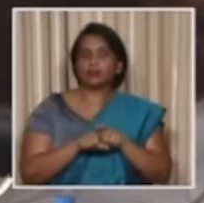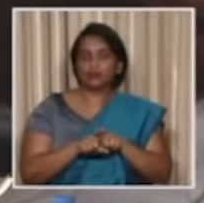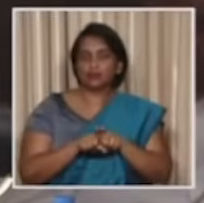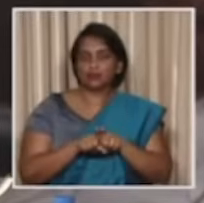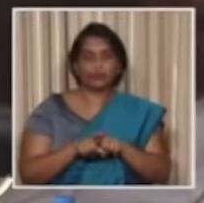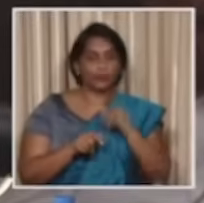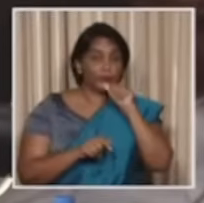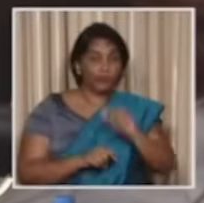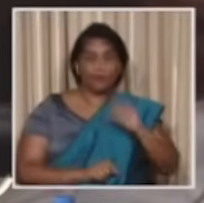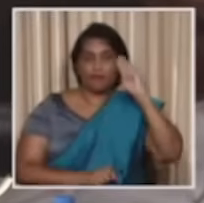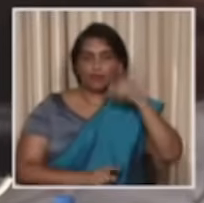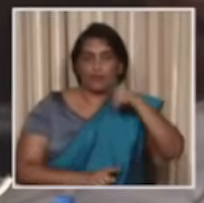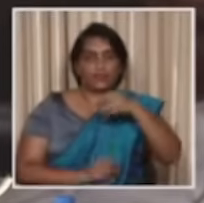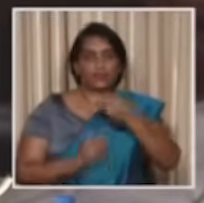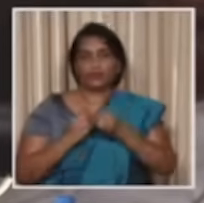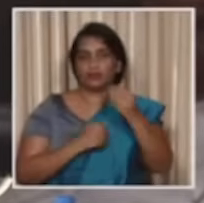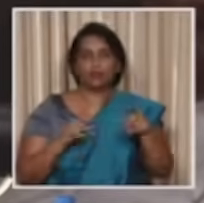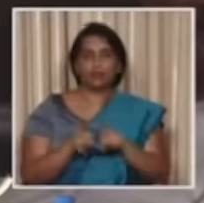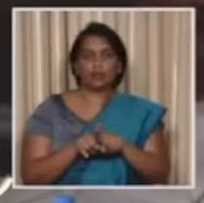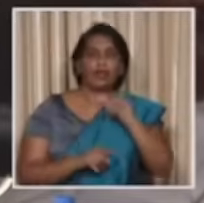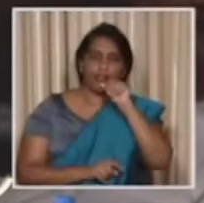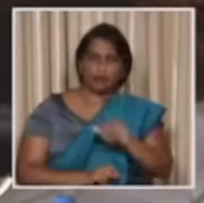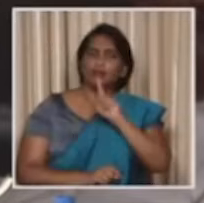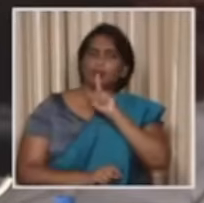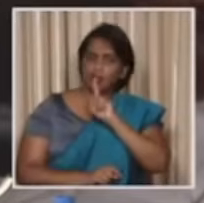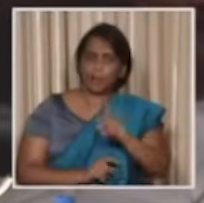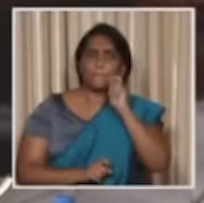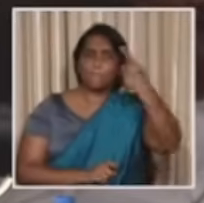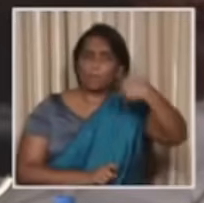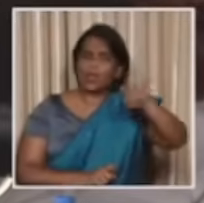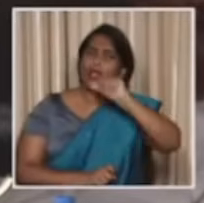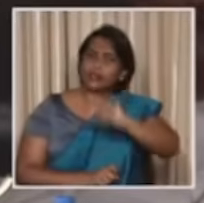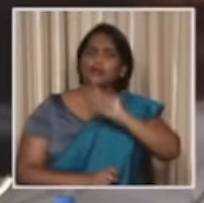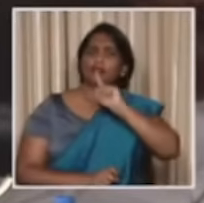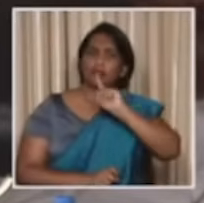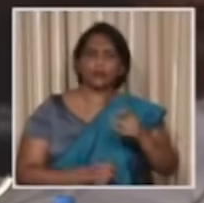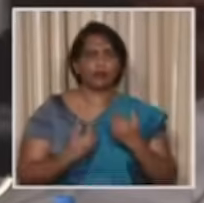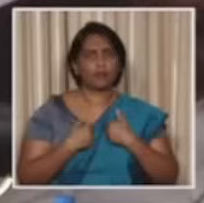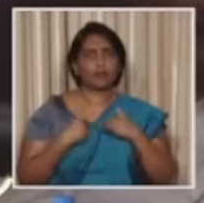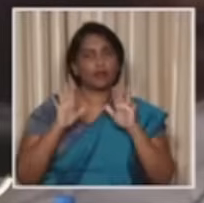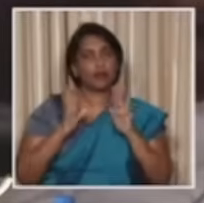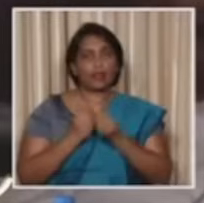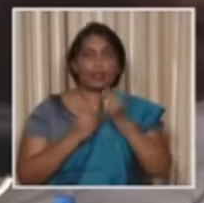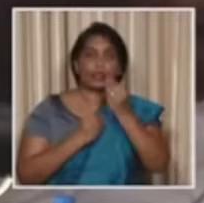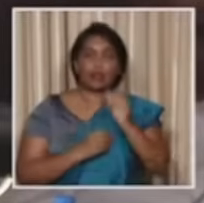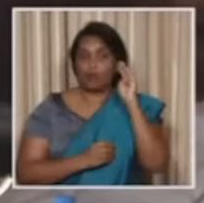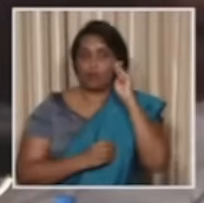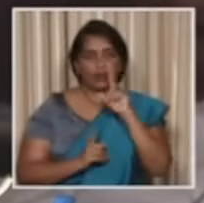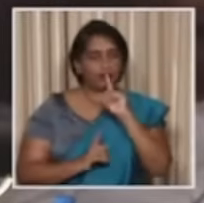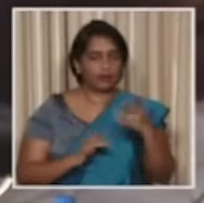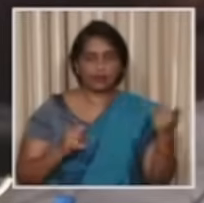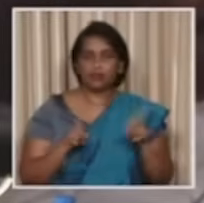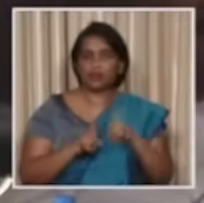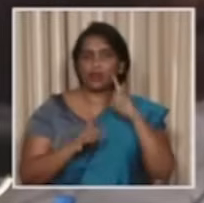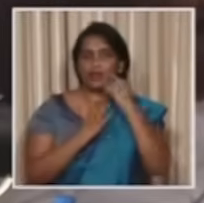කිසිම ගැරන්ටි එකක් දෙන්න බෑ. ඉතින් ඒක ඇත්ත කියන්නේ. ජනතාවට ඇත්ත කියන්නේ. අපිට 9ක් දෙනවා කියලා ගැරන්ටි එකක් නැහැ.